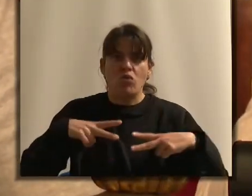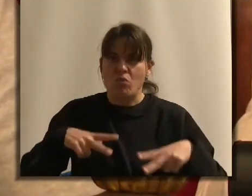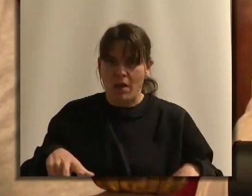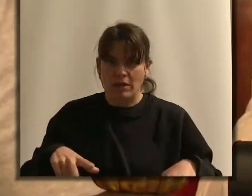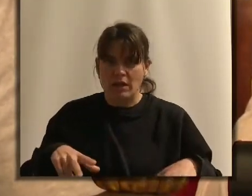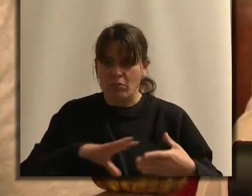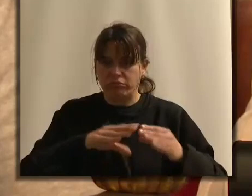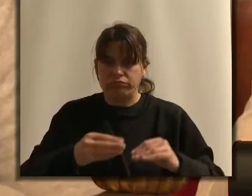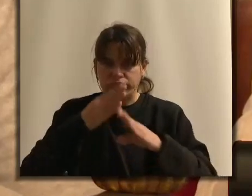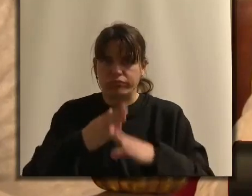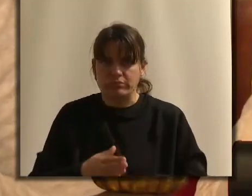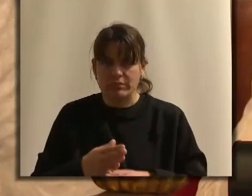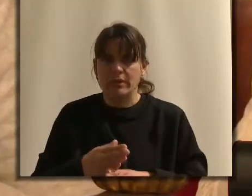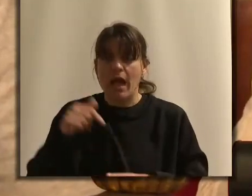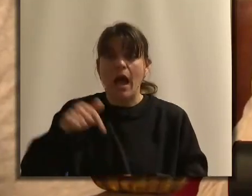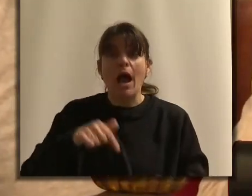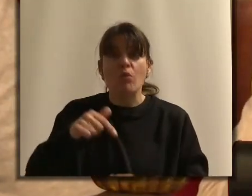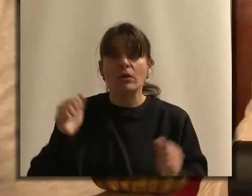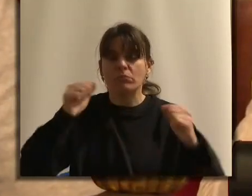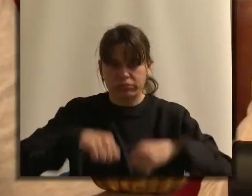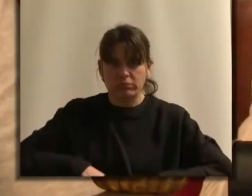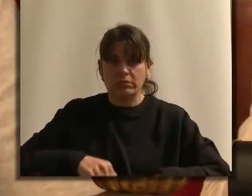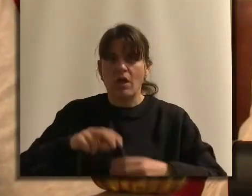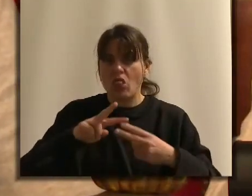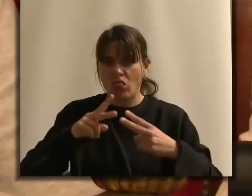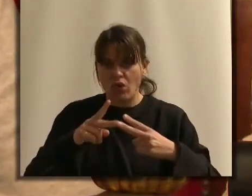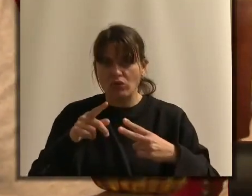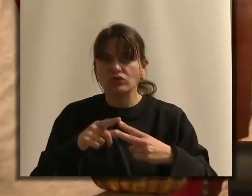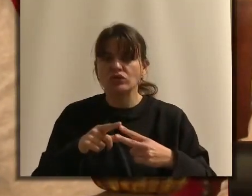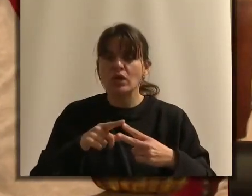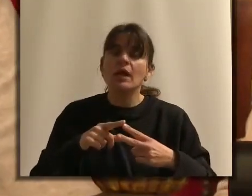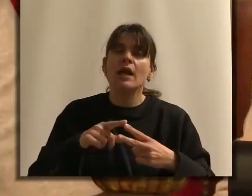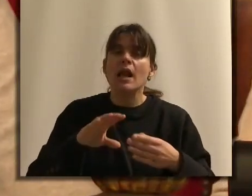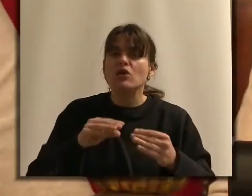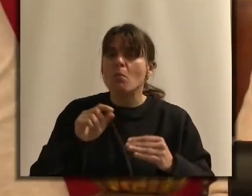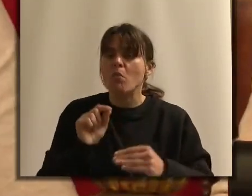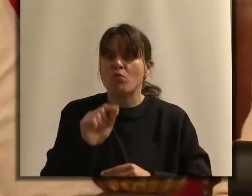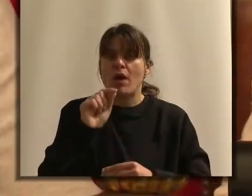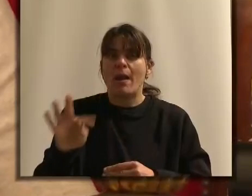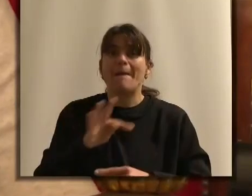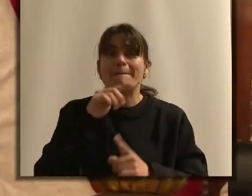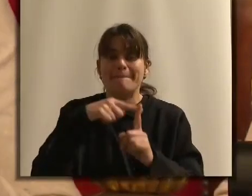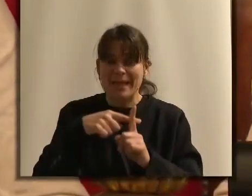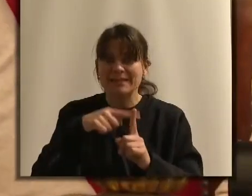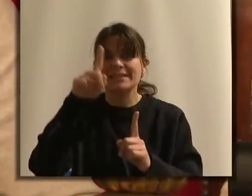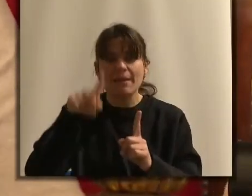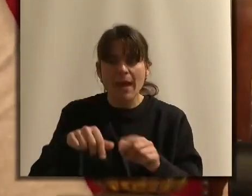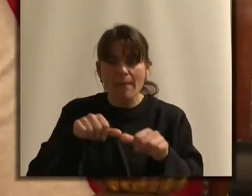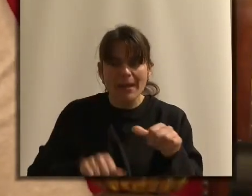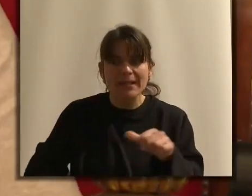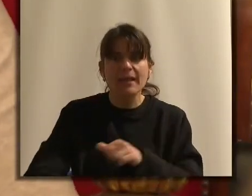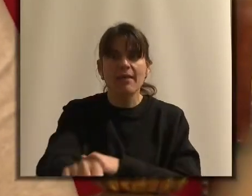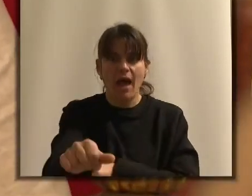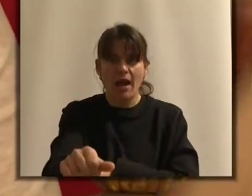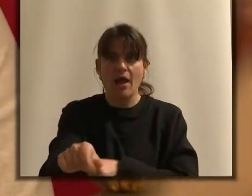quedaran ajustats. Per tant, avui portem a aprovació aquestes dues coses, l'ajust aquest puntual i el fet aquest de dir que a partir d'ara ja no ho